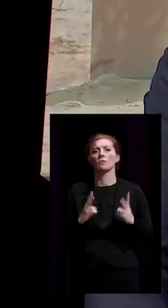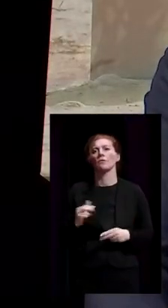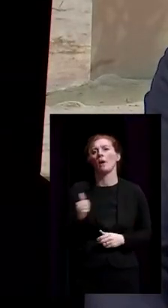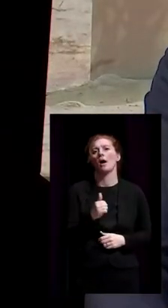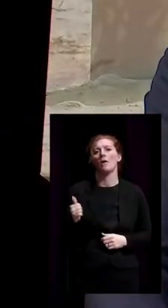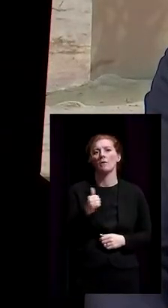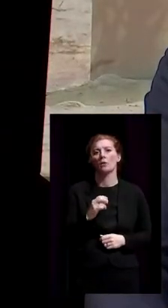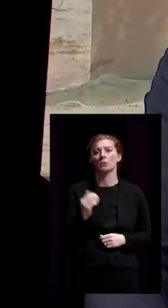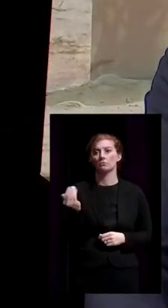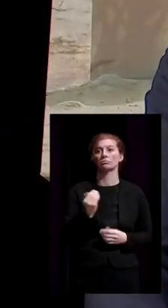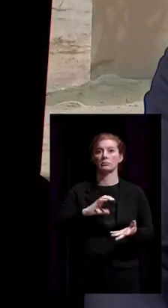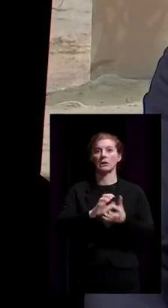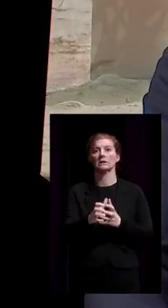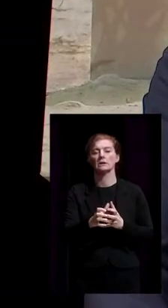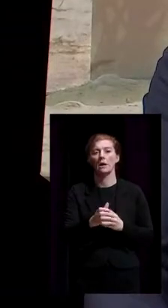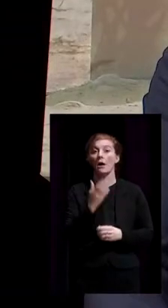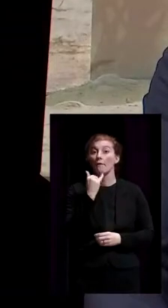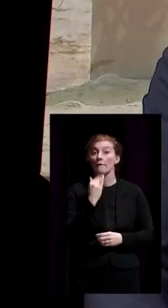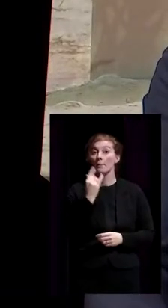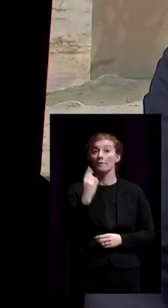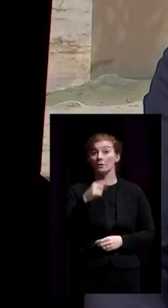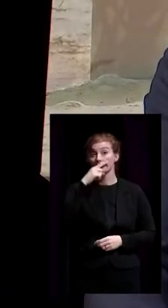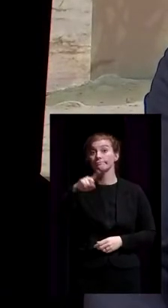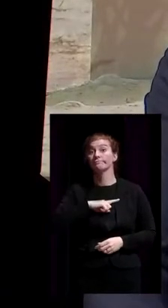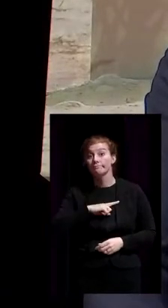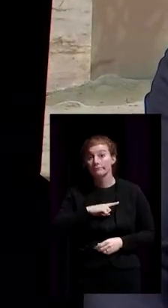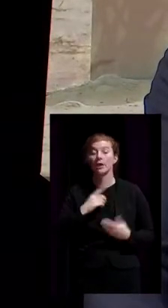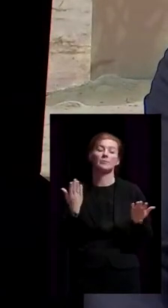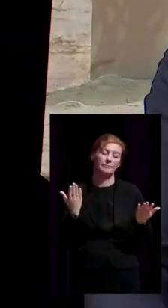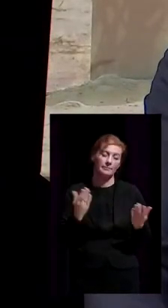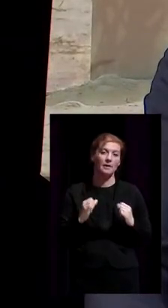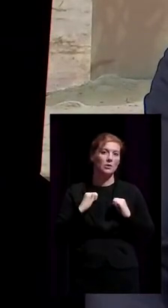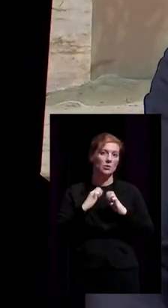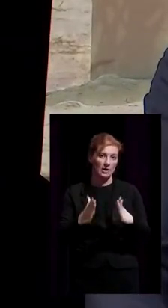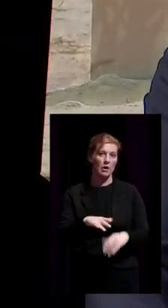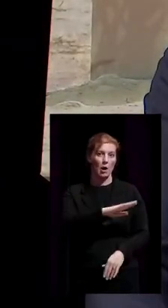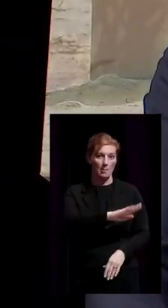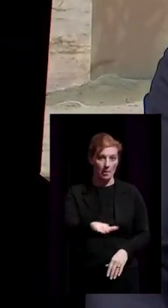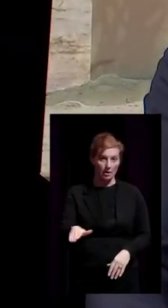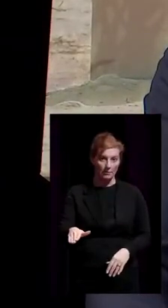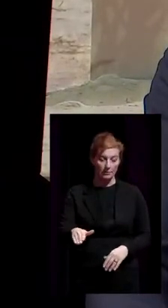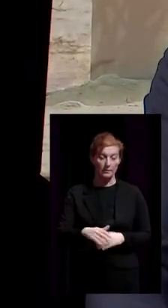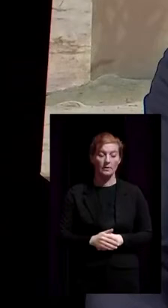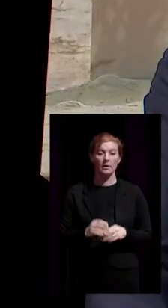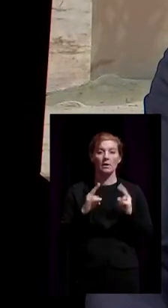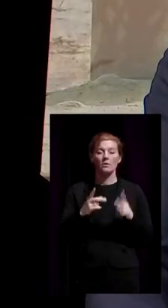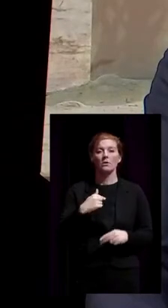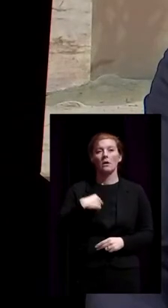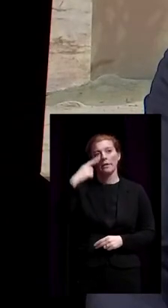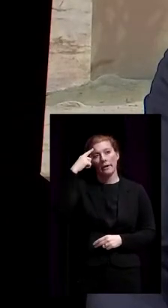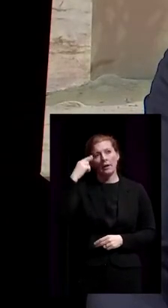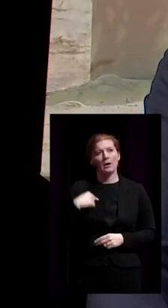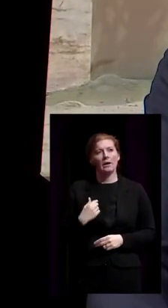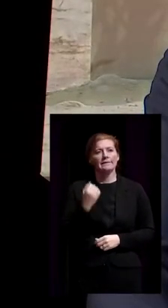när en kris kommer. Och vem är det som drabbas först? Ja, det är barnen. Så jag tänker ju att